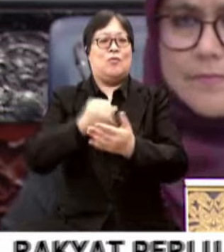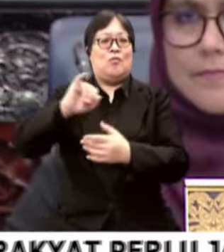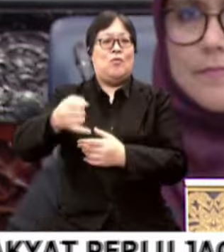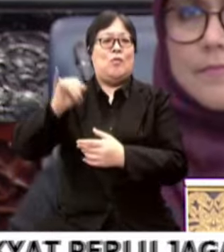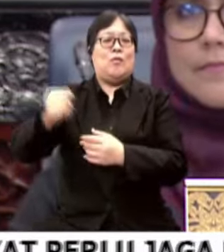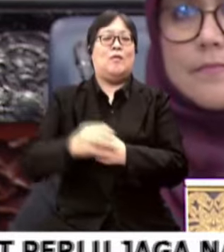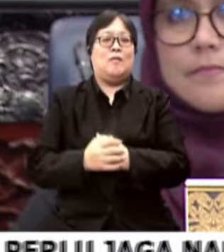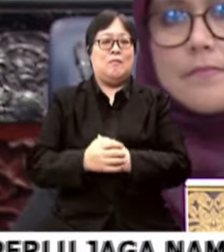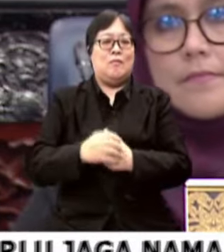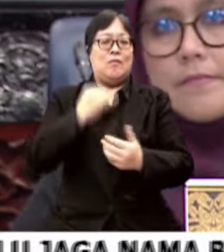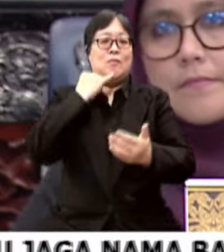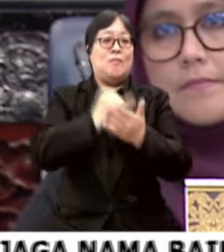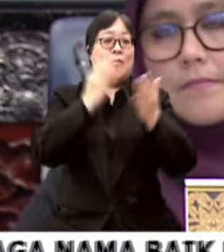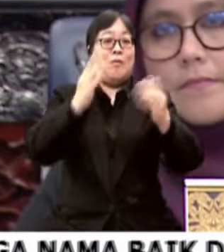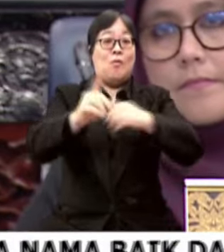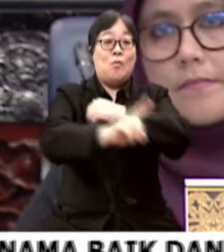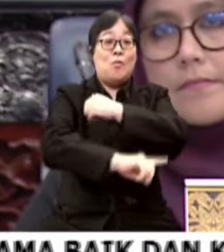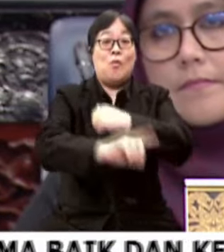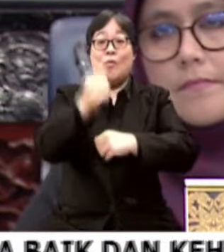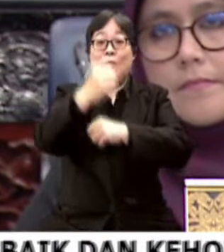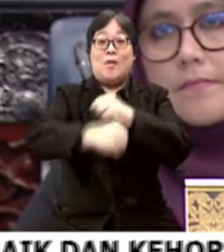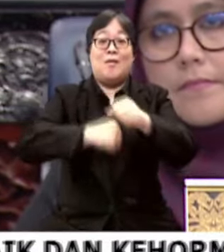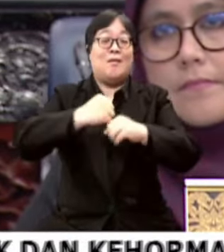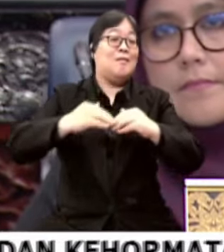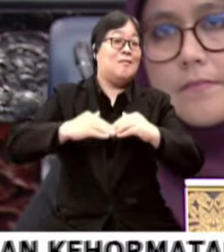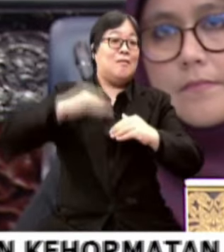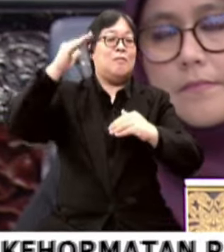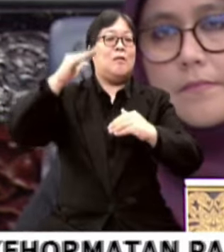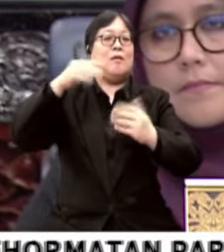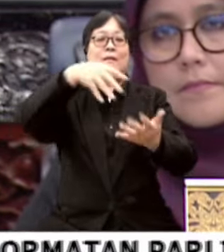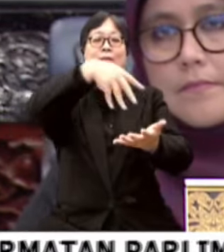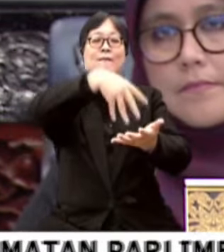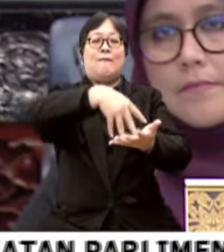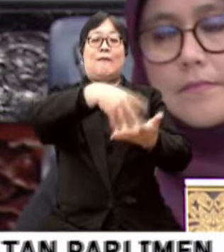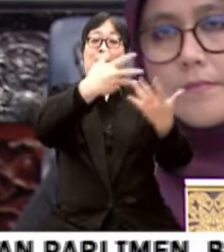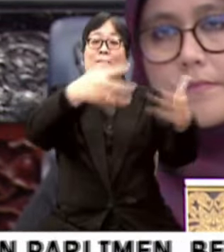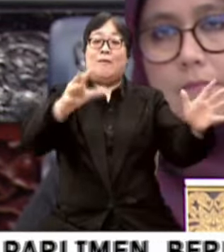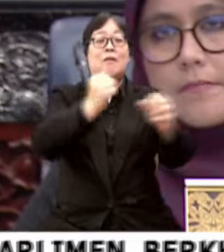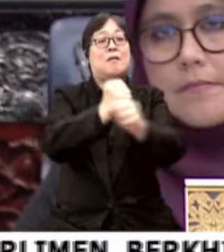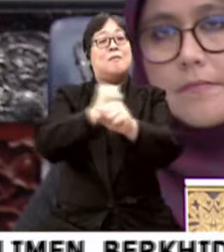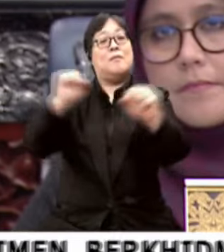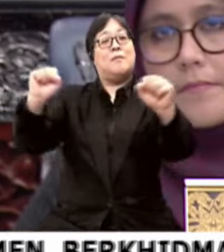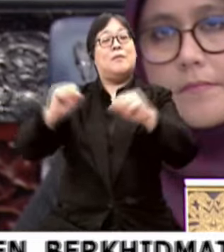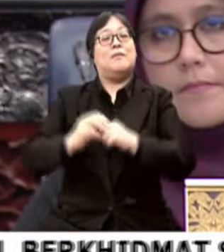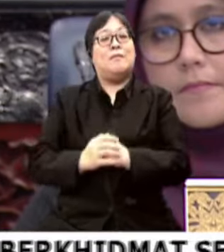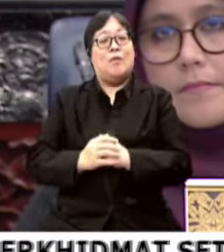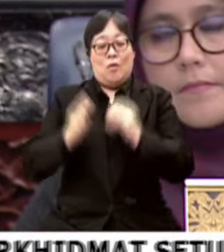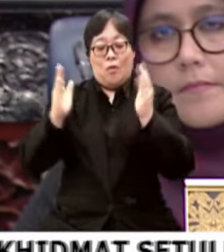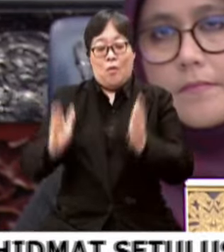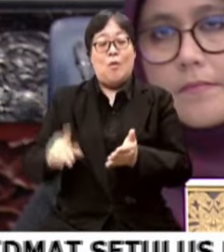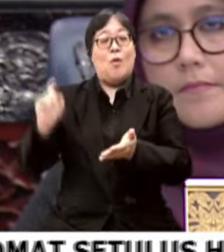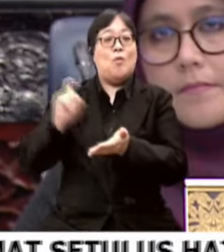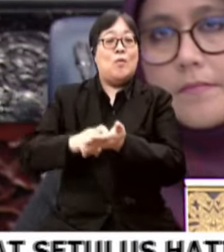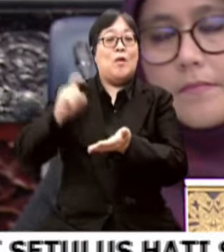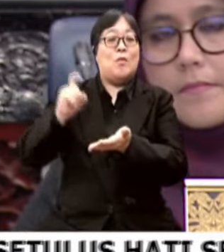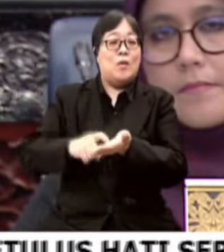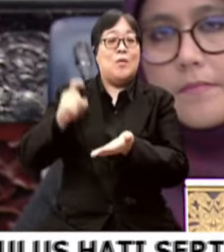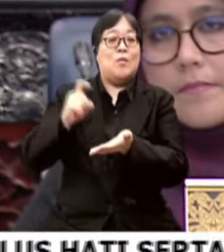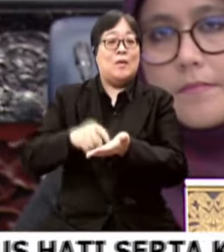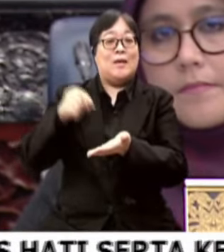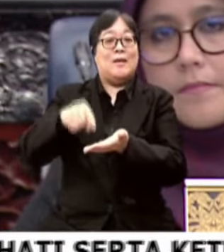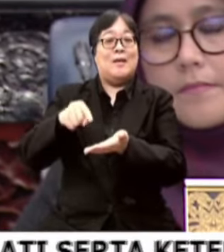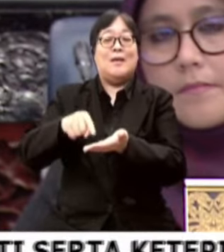dihukum 10 tahun atau lebih selepas menjalani penjaga dibebaskan penghutang-peng hutang yang berhutang